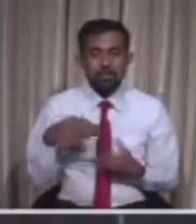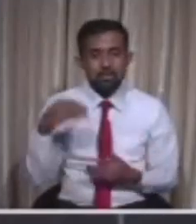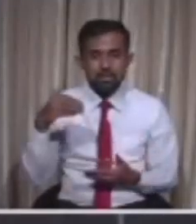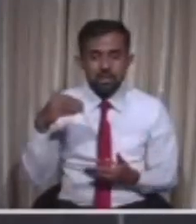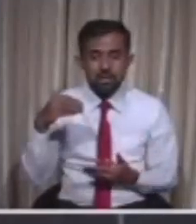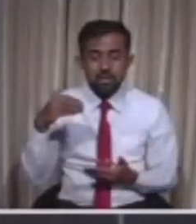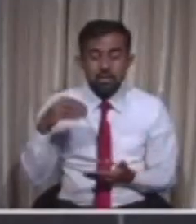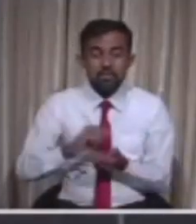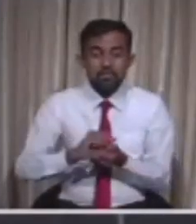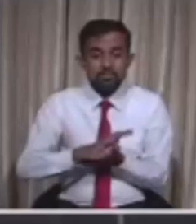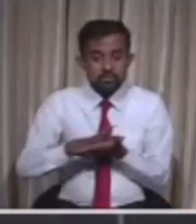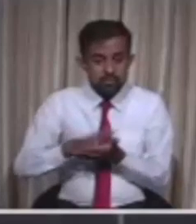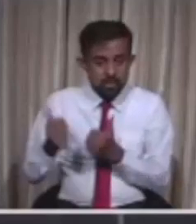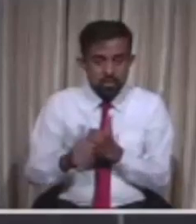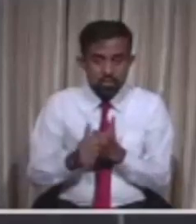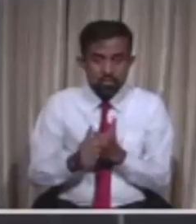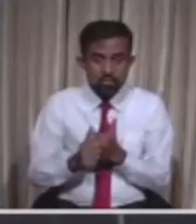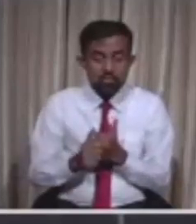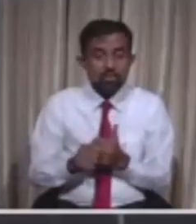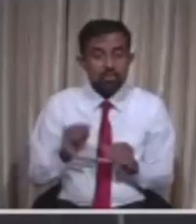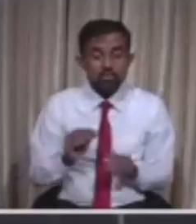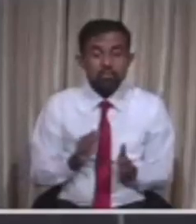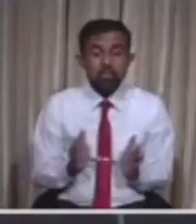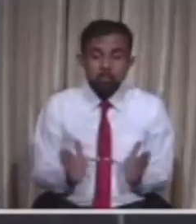ප්‍රතිව්‍යුහගත කරන්න තියෙනවා. තාම මේ වැඩේට අපි අත ගහලත් නැහැ.